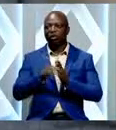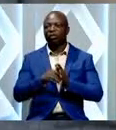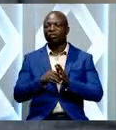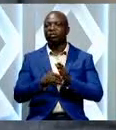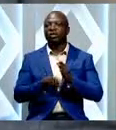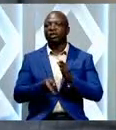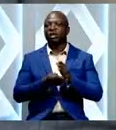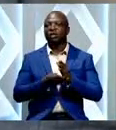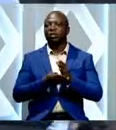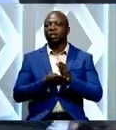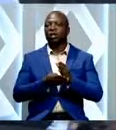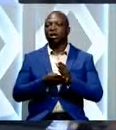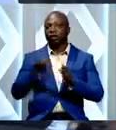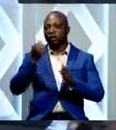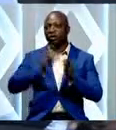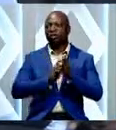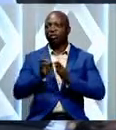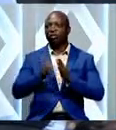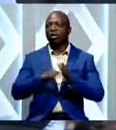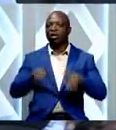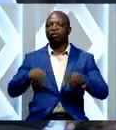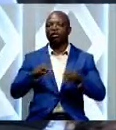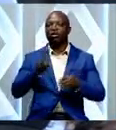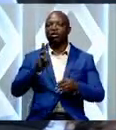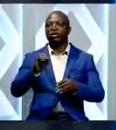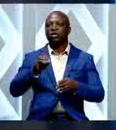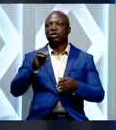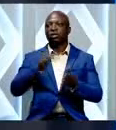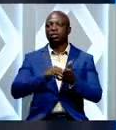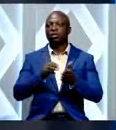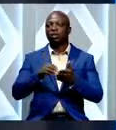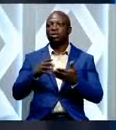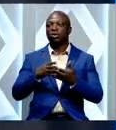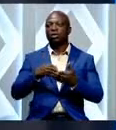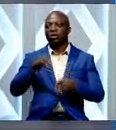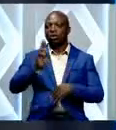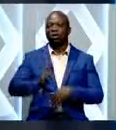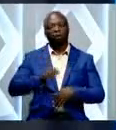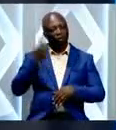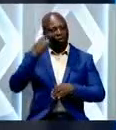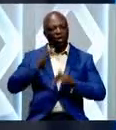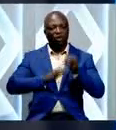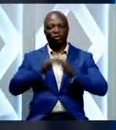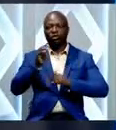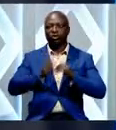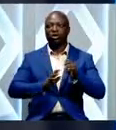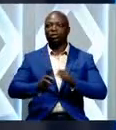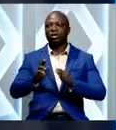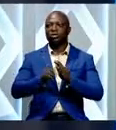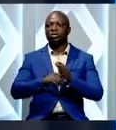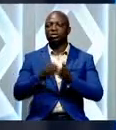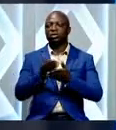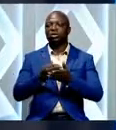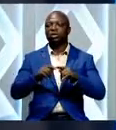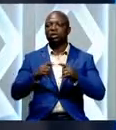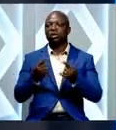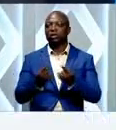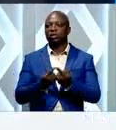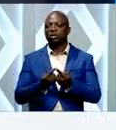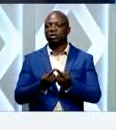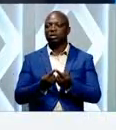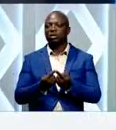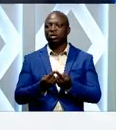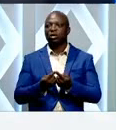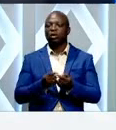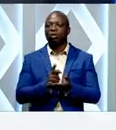Banque africaine de développement a fourni 60 millions d'euros pour la construction et l'exploitation d'un terminal à conteneurs